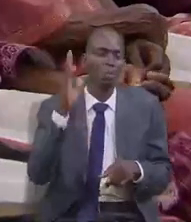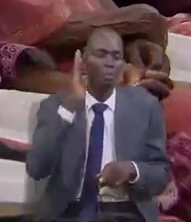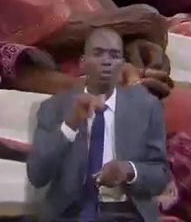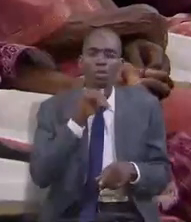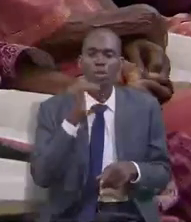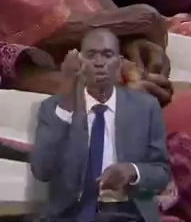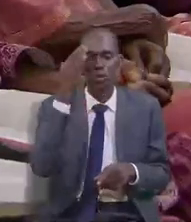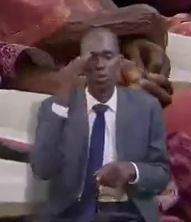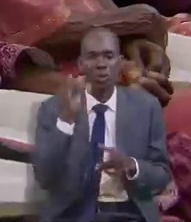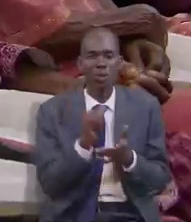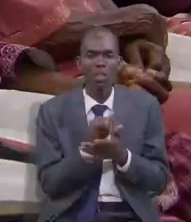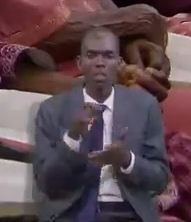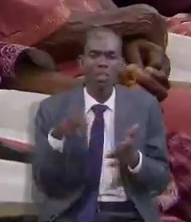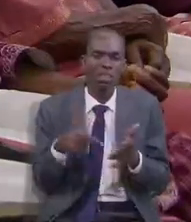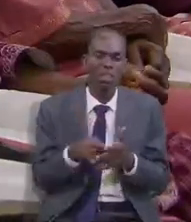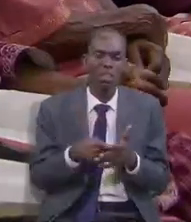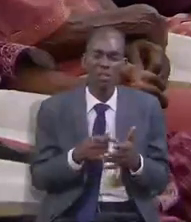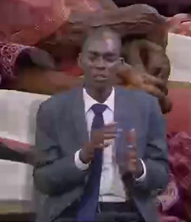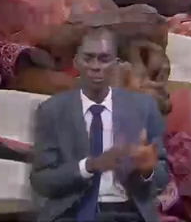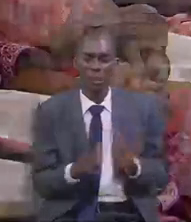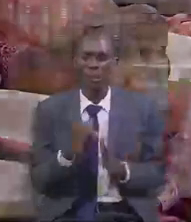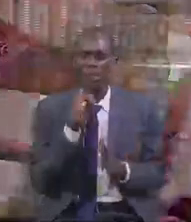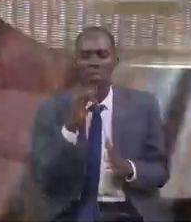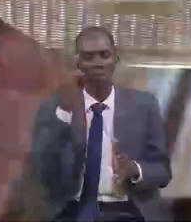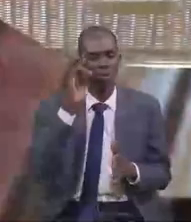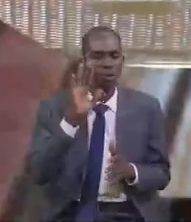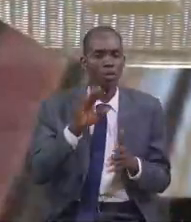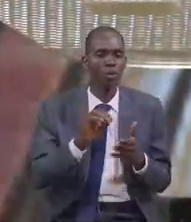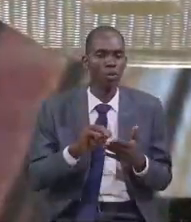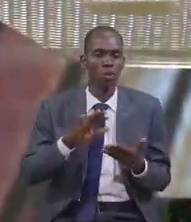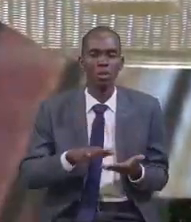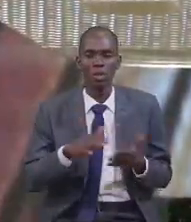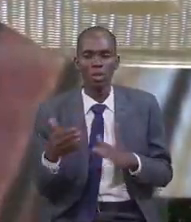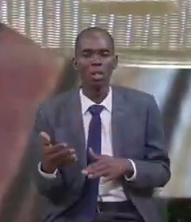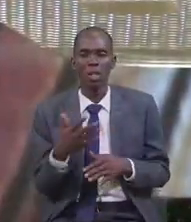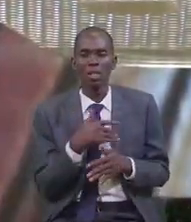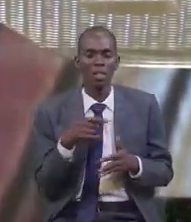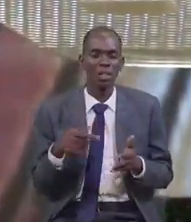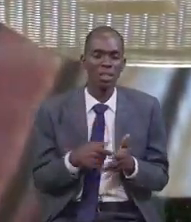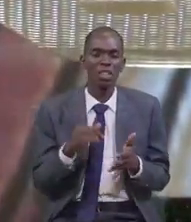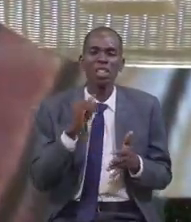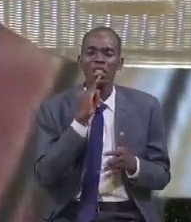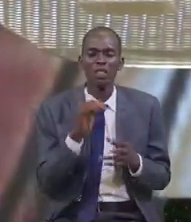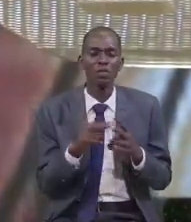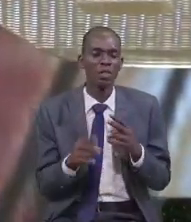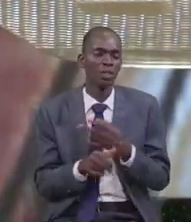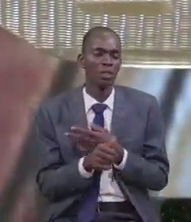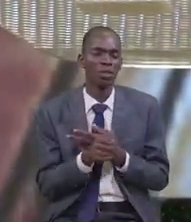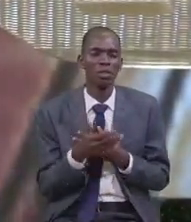ceci est pour sa mort. Que ceci, c'est dangereux. Vous savez, il y a des